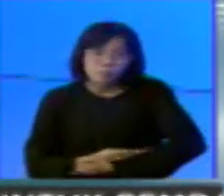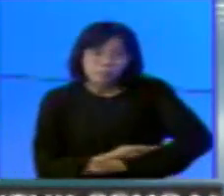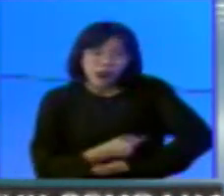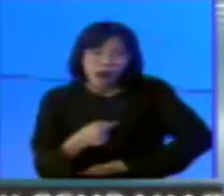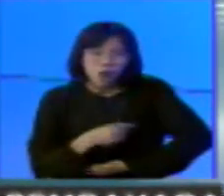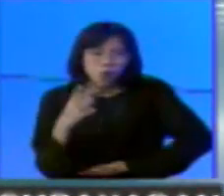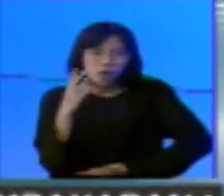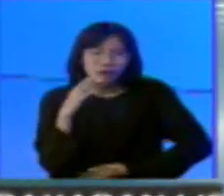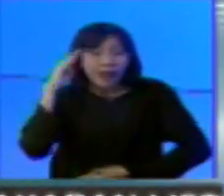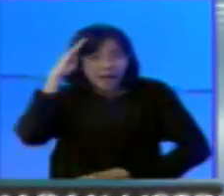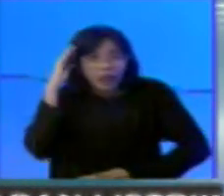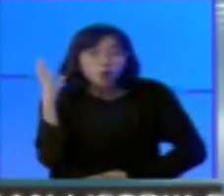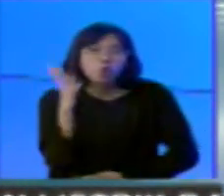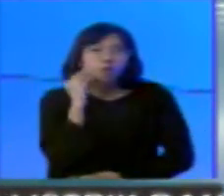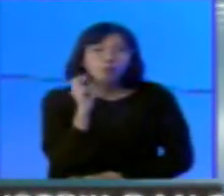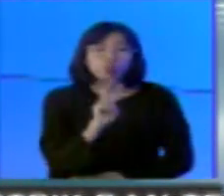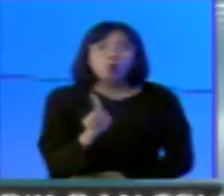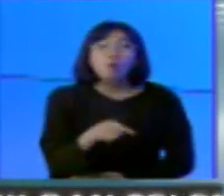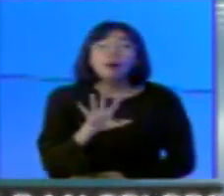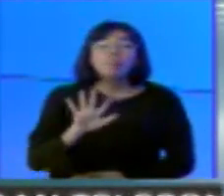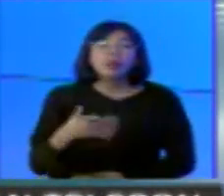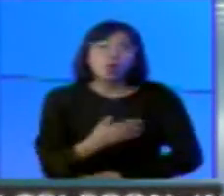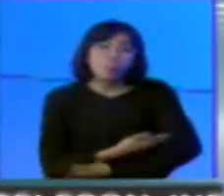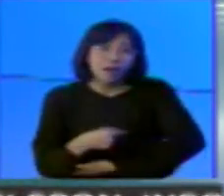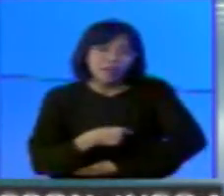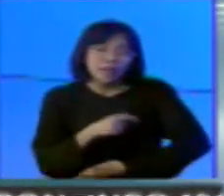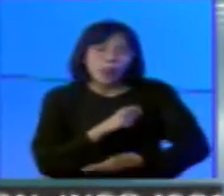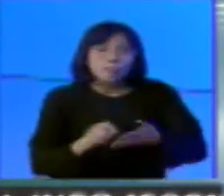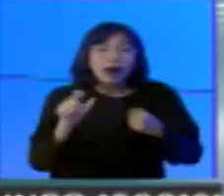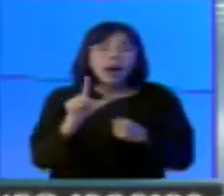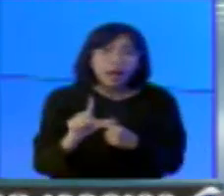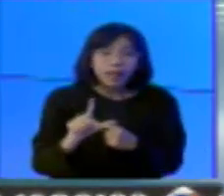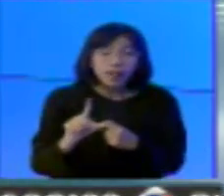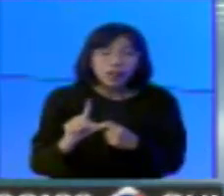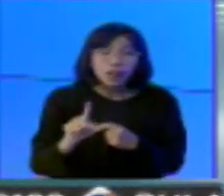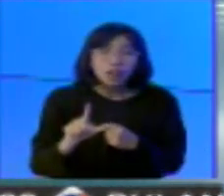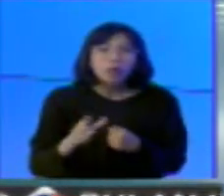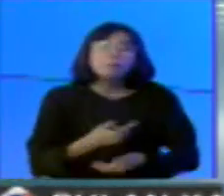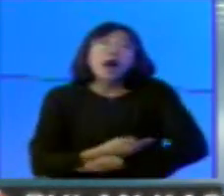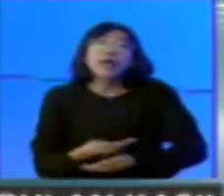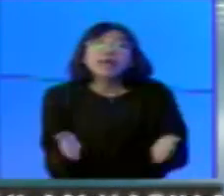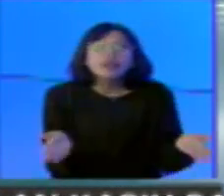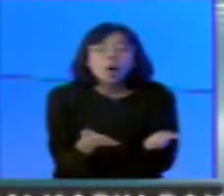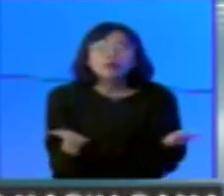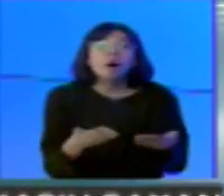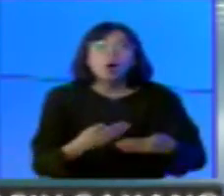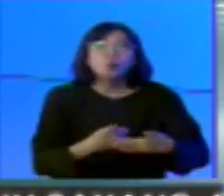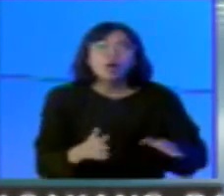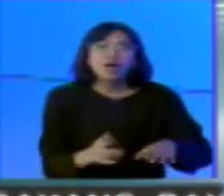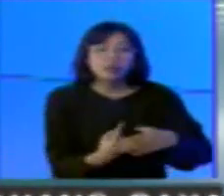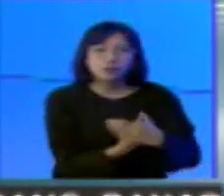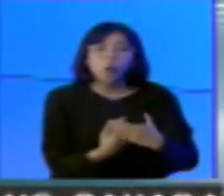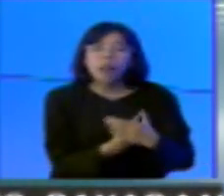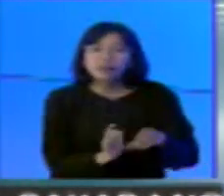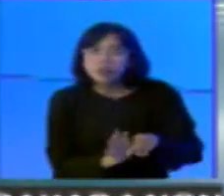Seorang balita berjenis kelamin laki-laki berusia 2,5 tahun inisial L, wisatawan Cina, dirawat di ruang isolasi Irina